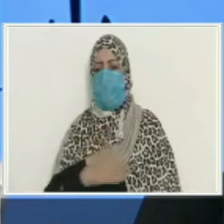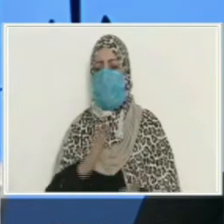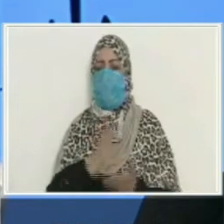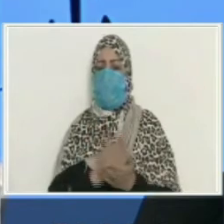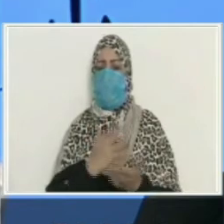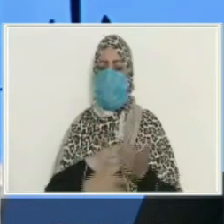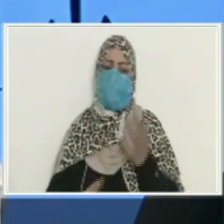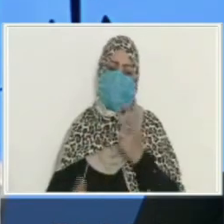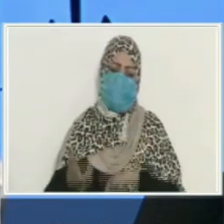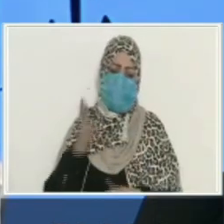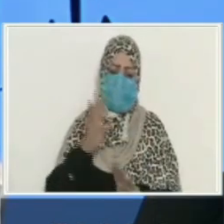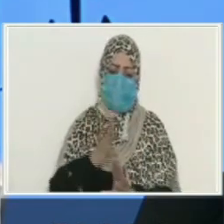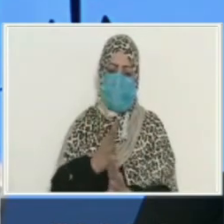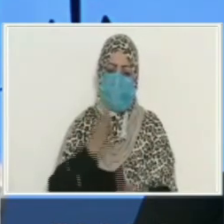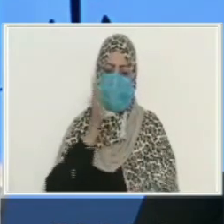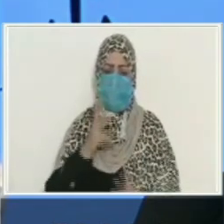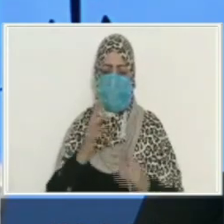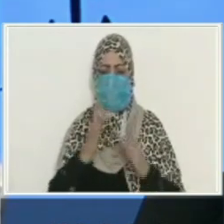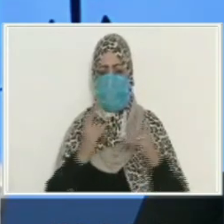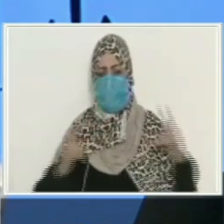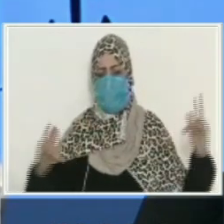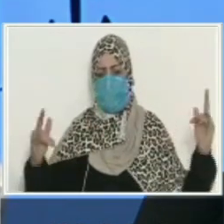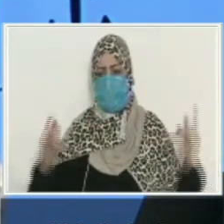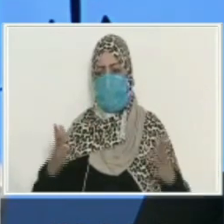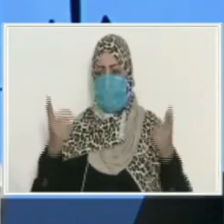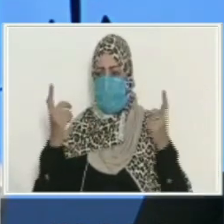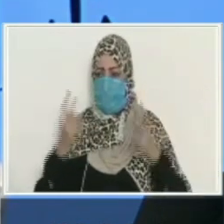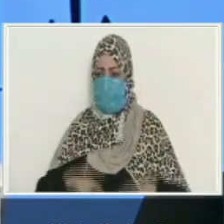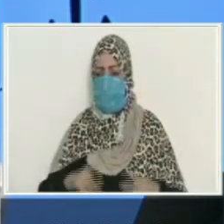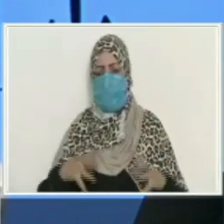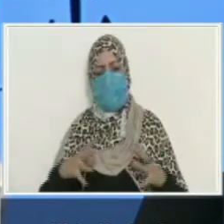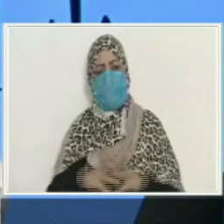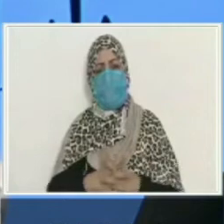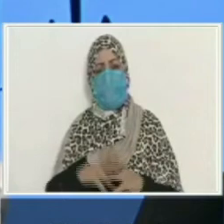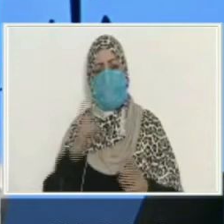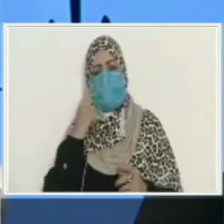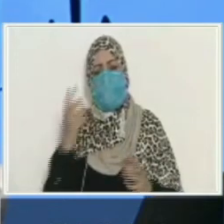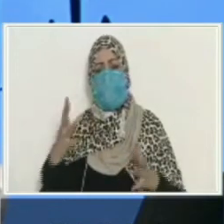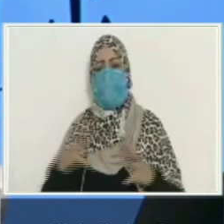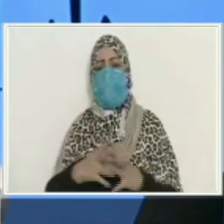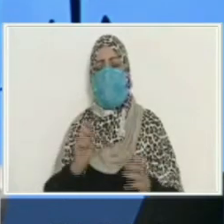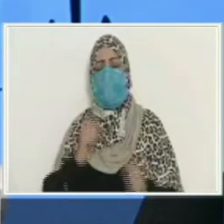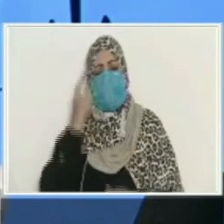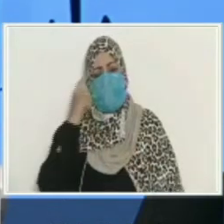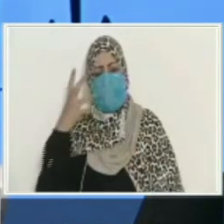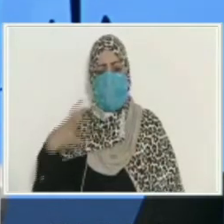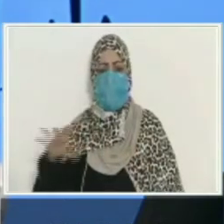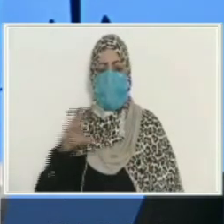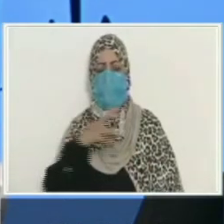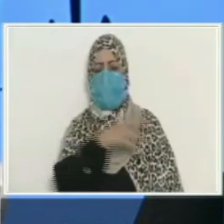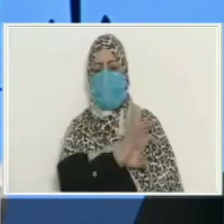يرتفع الخلاف المسألة، وأن يكون فيما يستقبل يعني لو انتقل إلى مذهب آخر